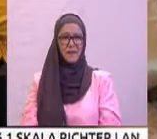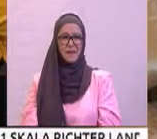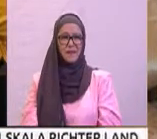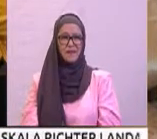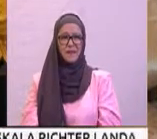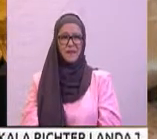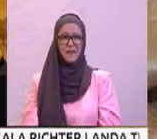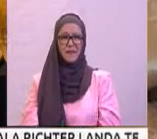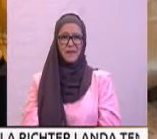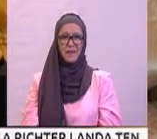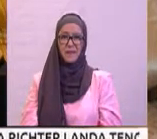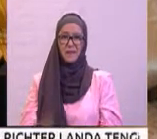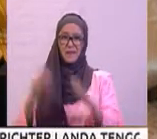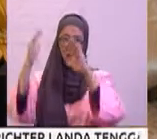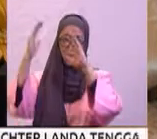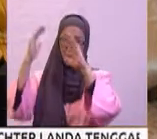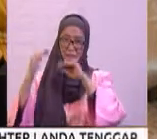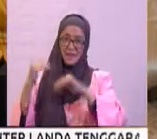ucapkan.